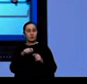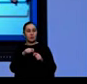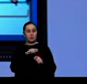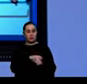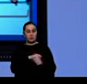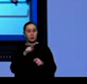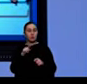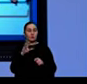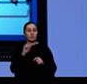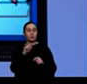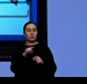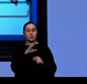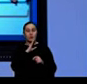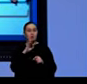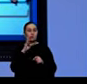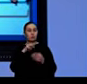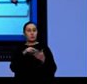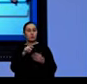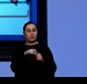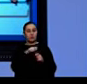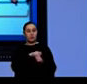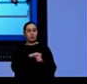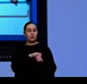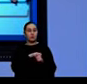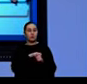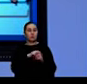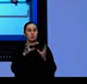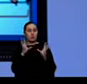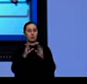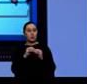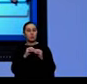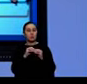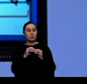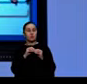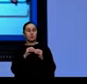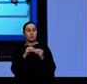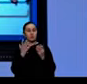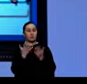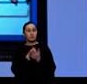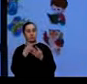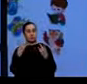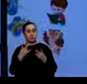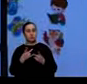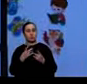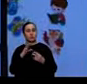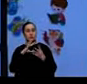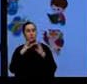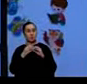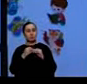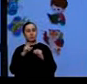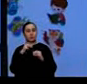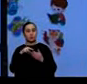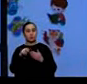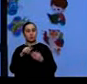yurgan masofasi hamda onasining yurgan masofasini birgalikdagisini topib olishingiz kerak.